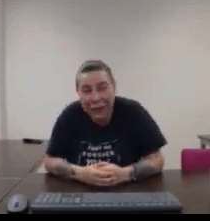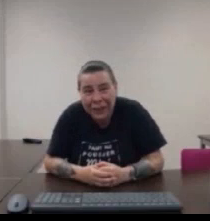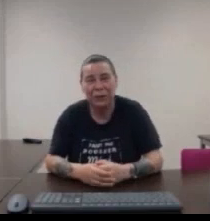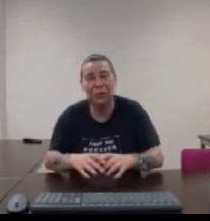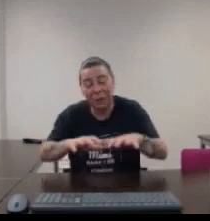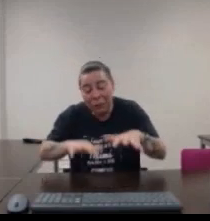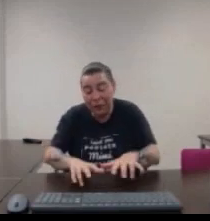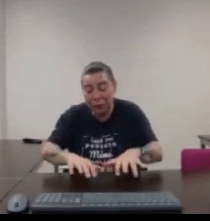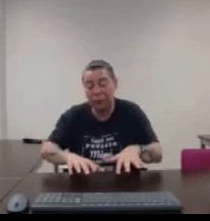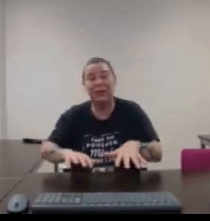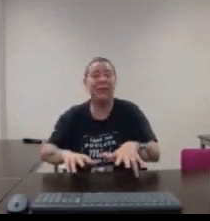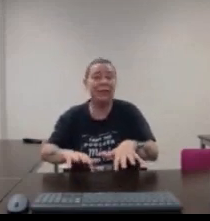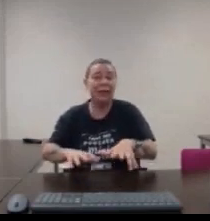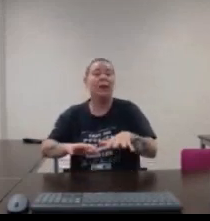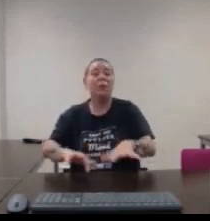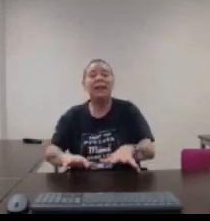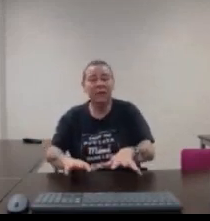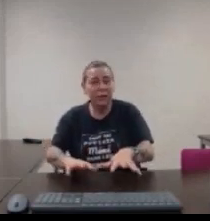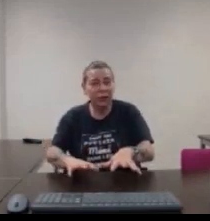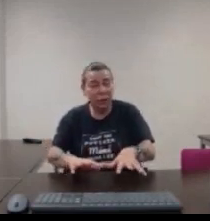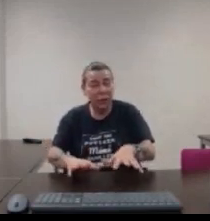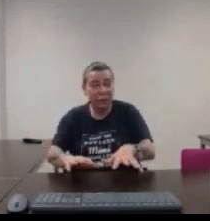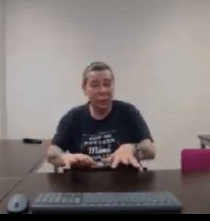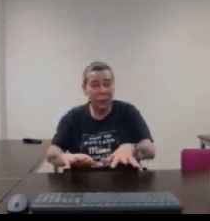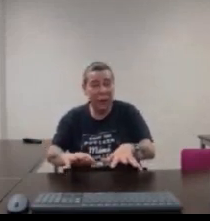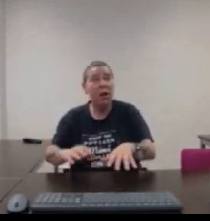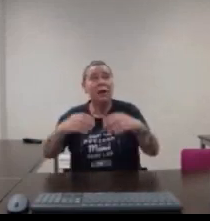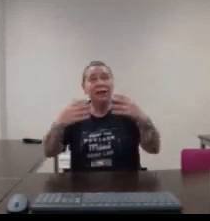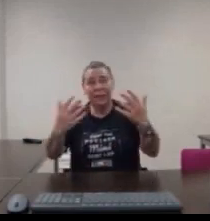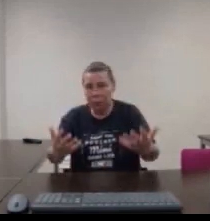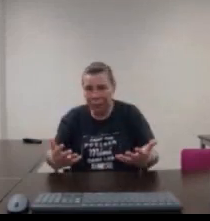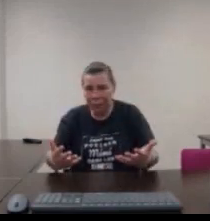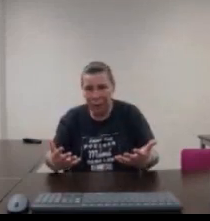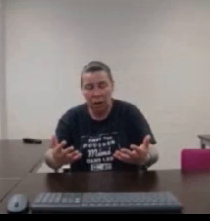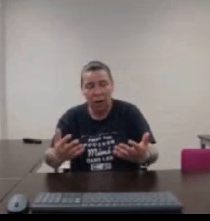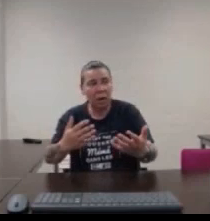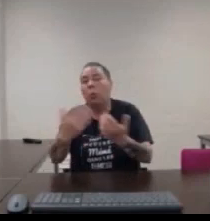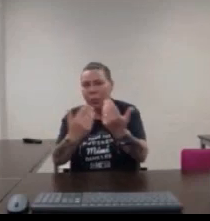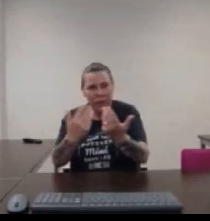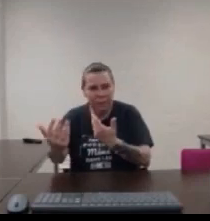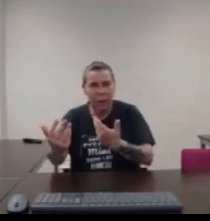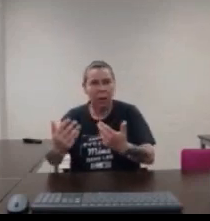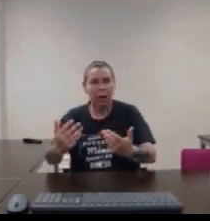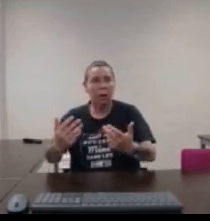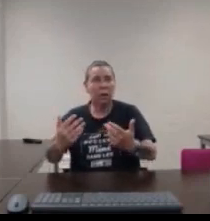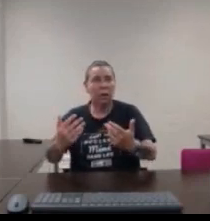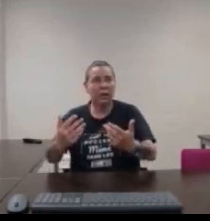ni de souris. Donc, comme vous avez besoin d'utiliser le clavier de votre ordinateur portable, ça peut être un